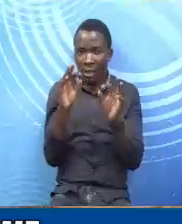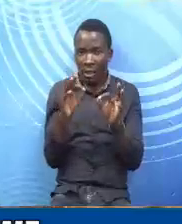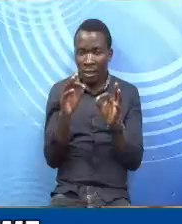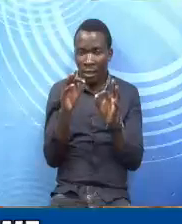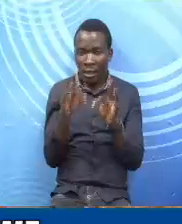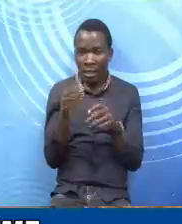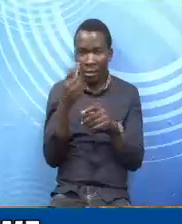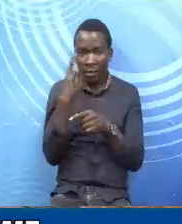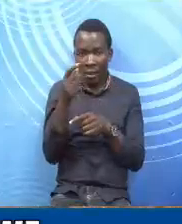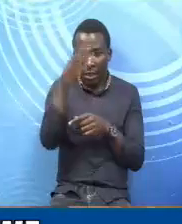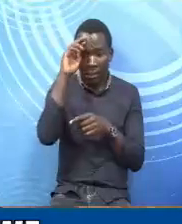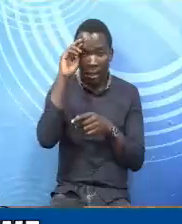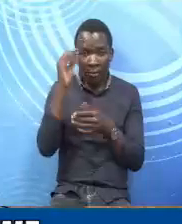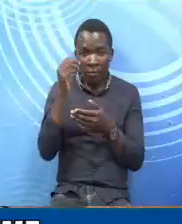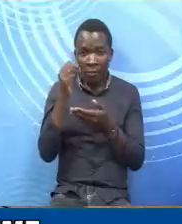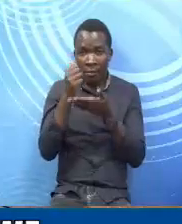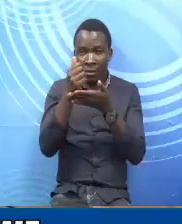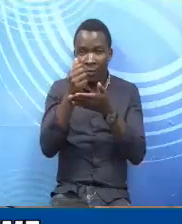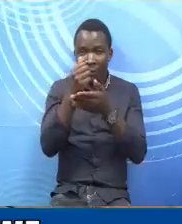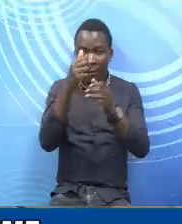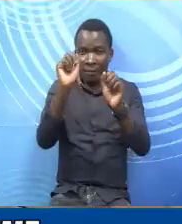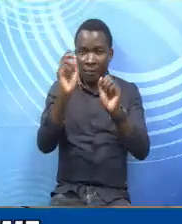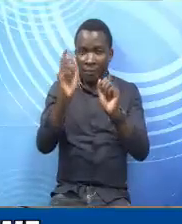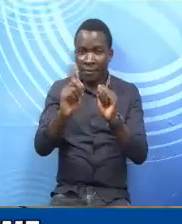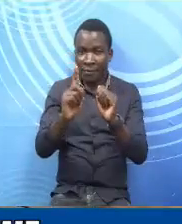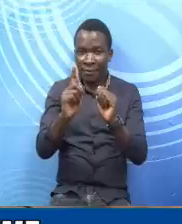impamvu atatabawe ni uko bigaragara ko